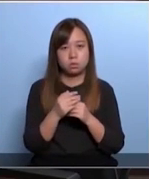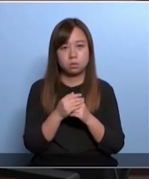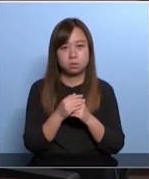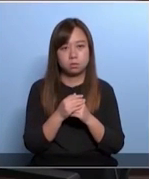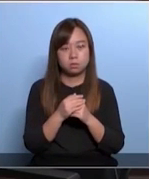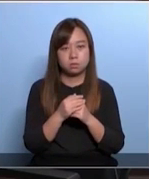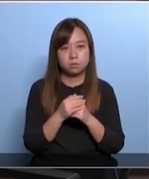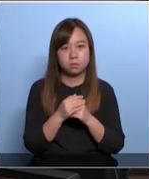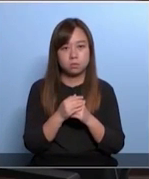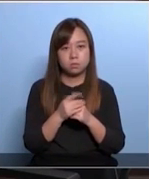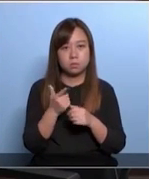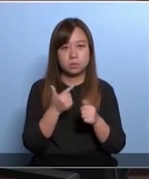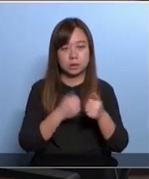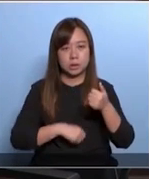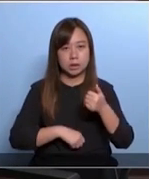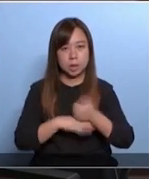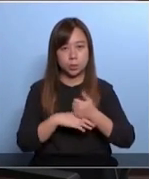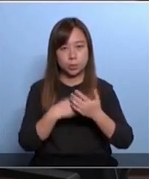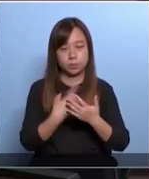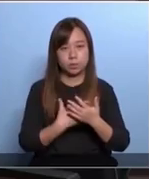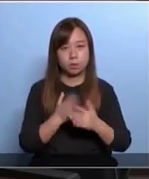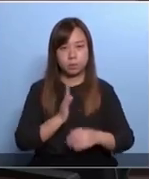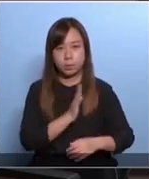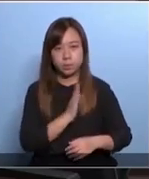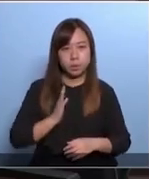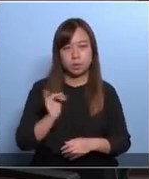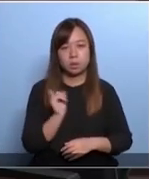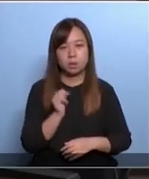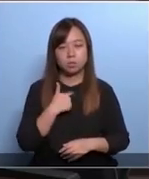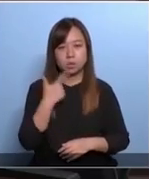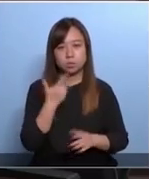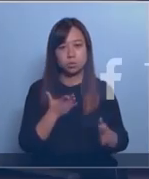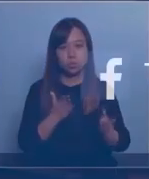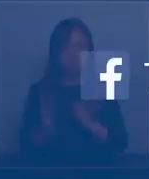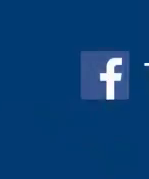是原則不可以左搖右擺，亦都要嚴肅咁樣去做。